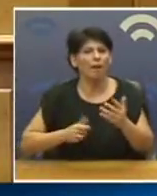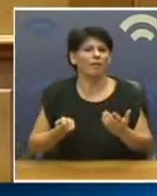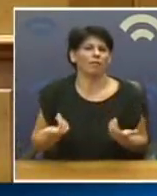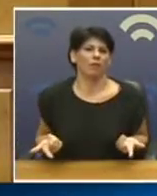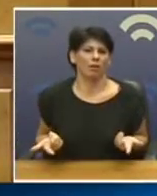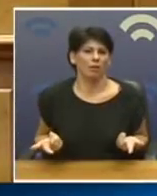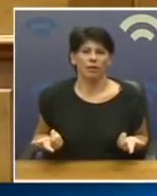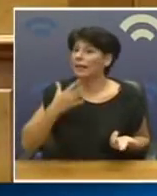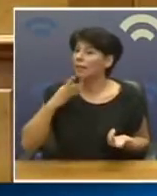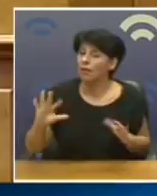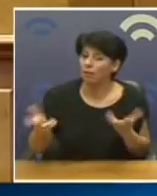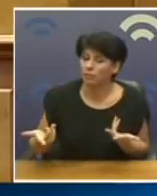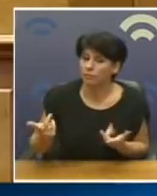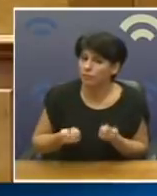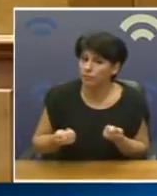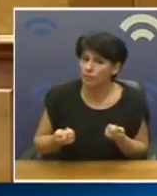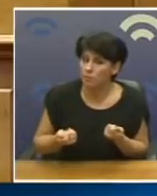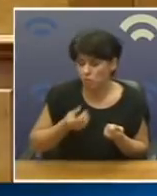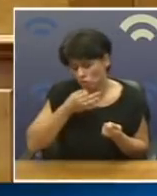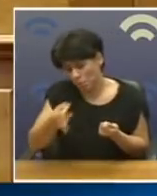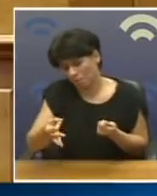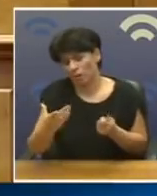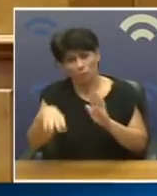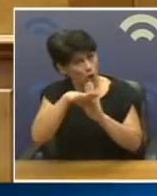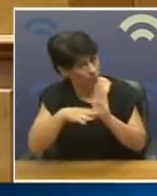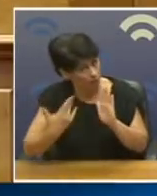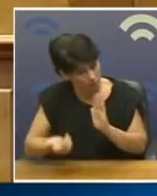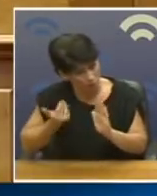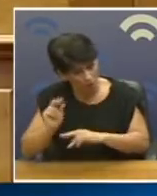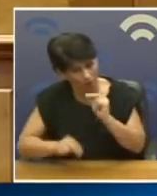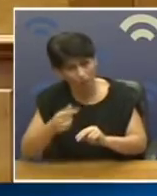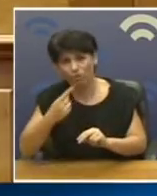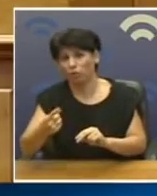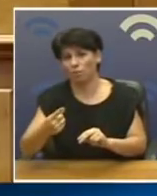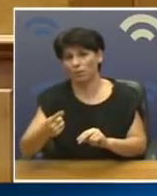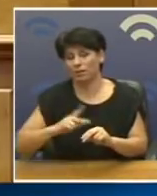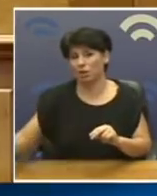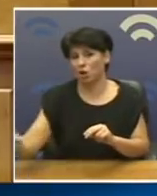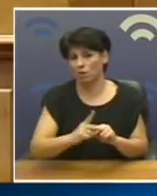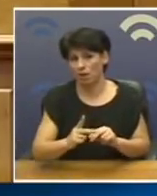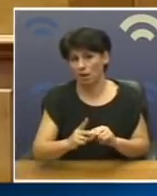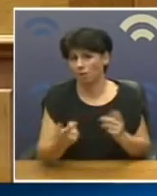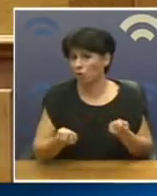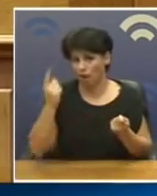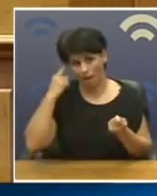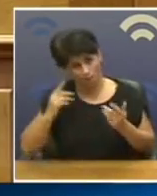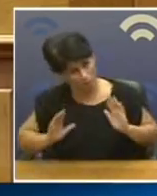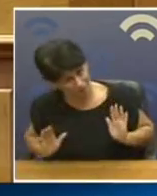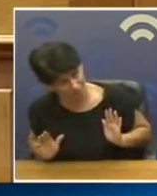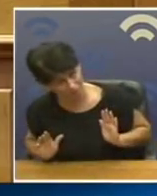πρόγραμμά σας? Τι δεν το είχατε πει στον ελληνικό λαό? Το κάνετε από άποψη?